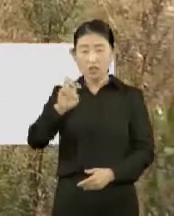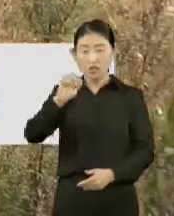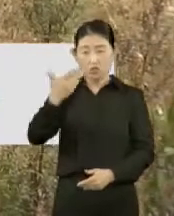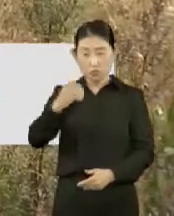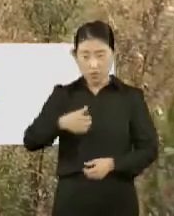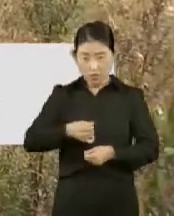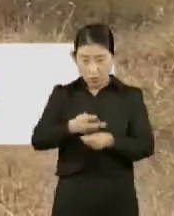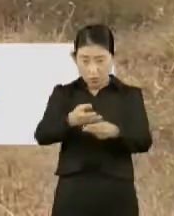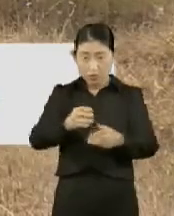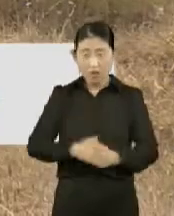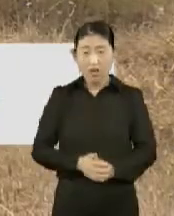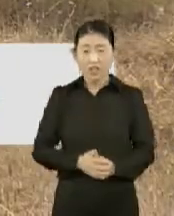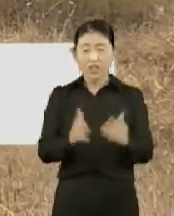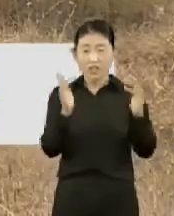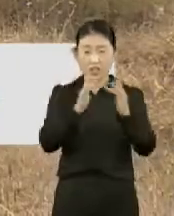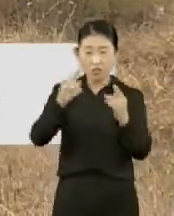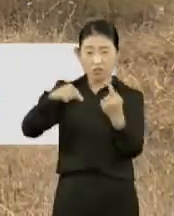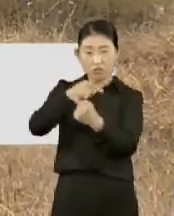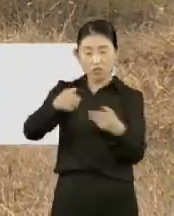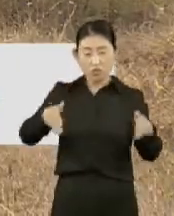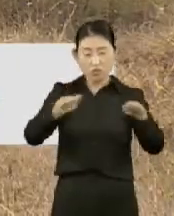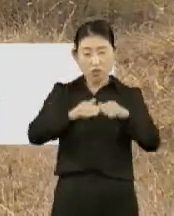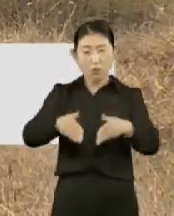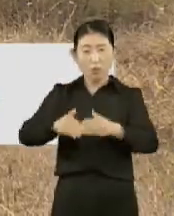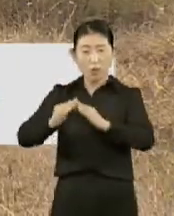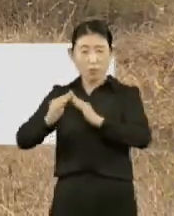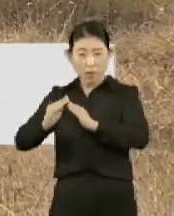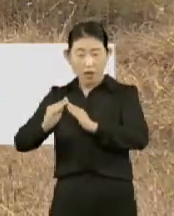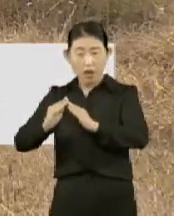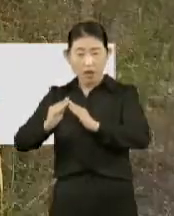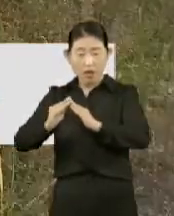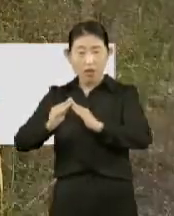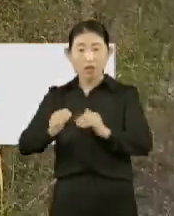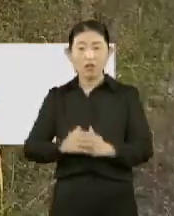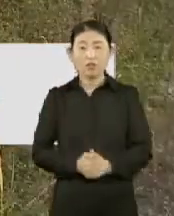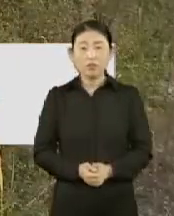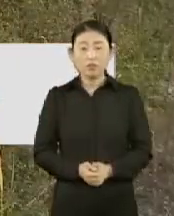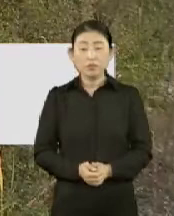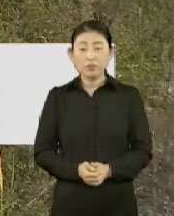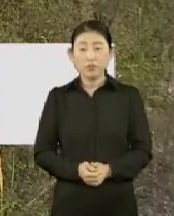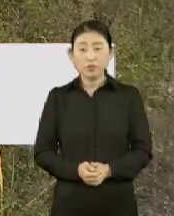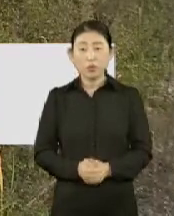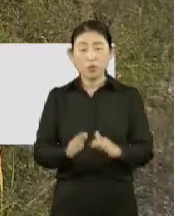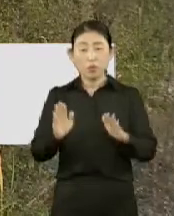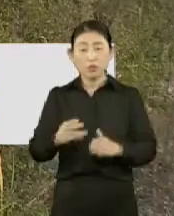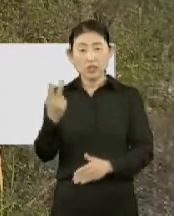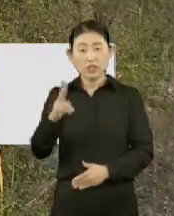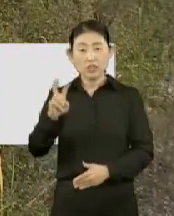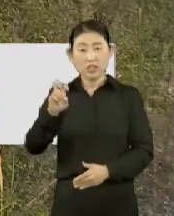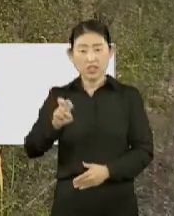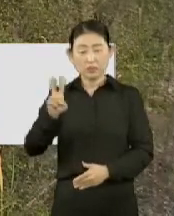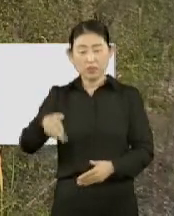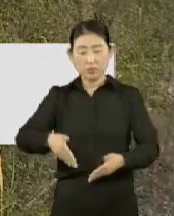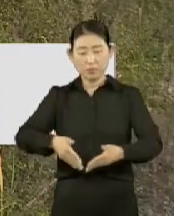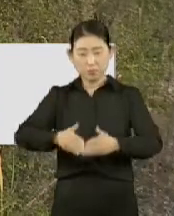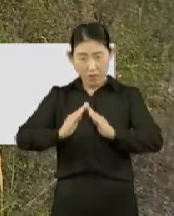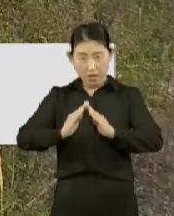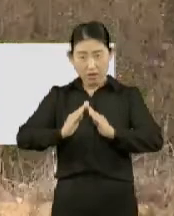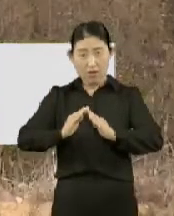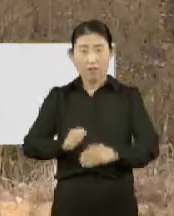제곱미터 부지에 서버 와 운영 수소를 포함한 4만여 제곱미터 규모의 건축물이 오는 2022년까지